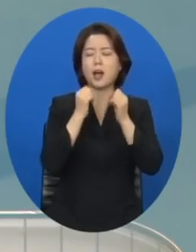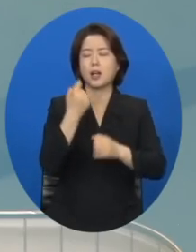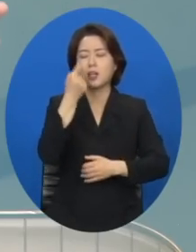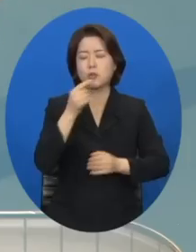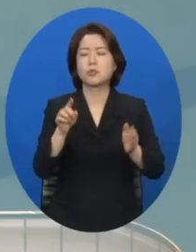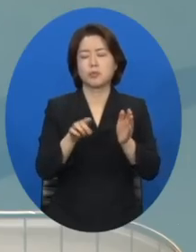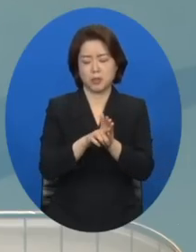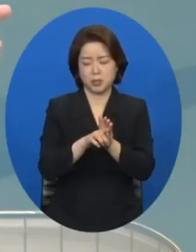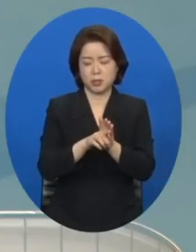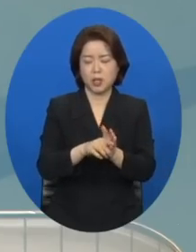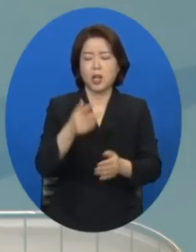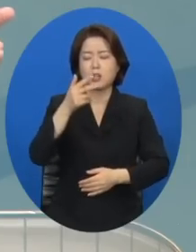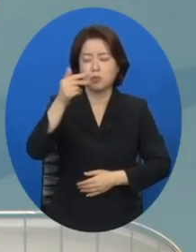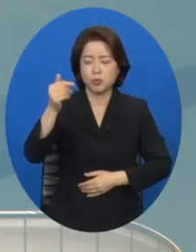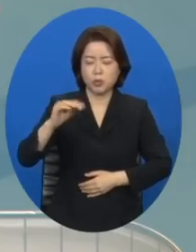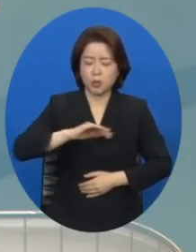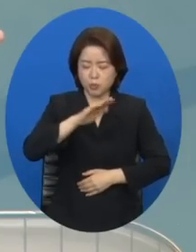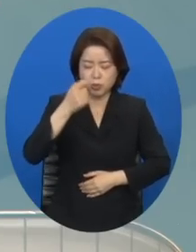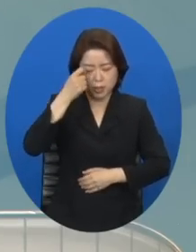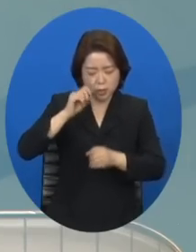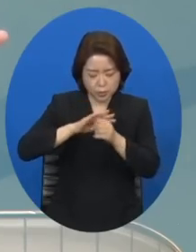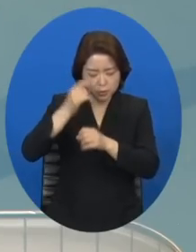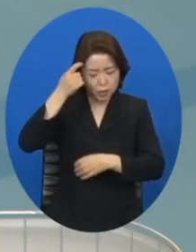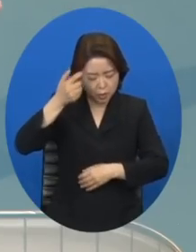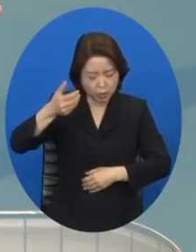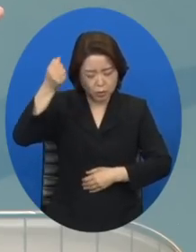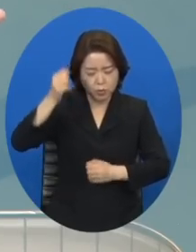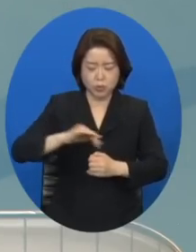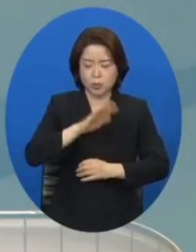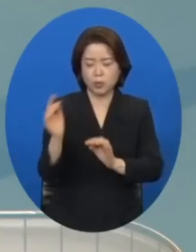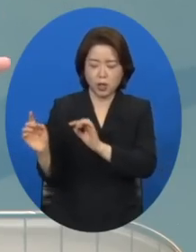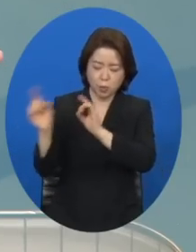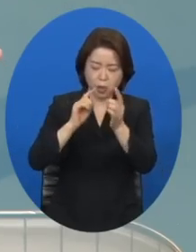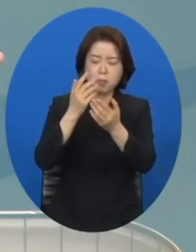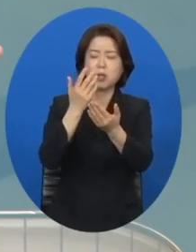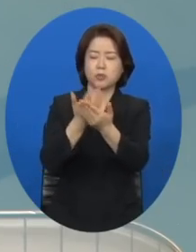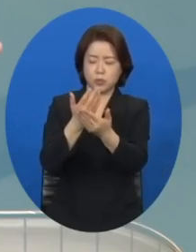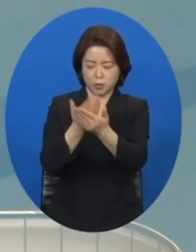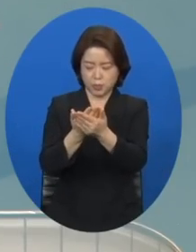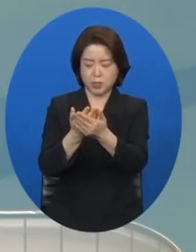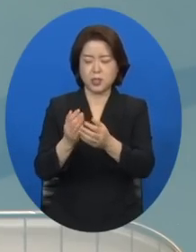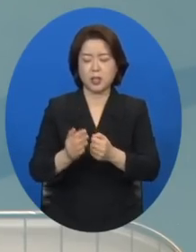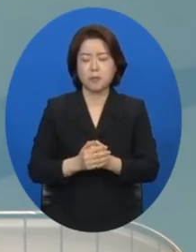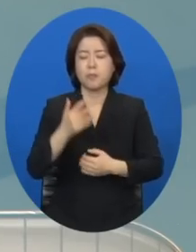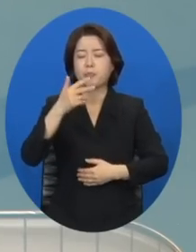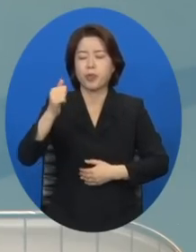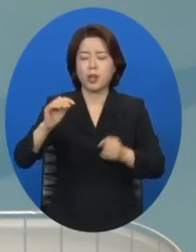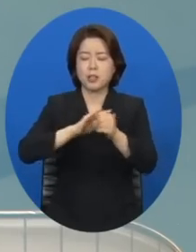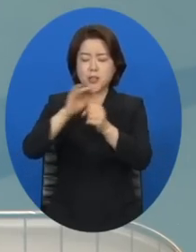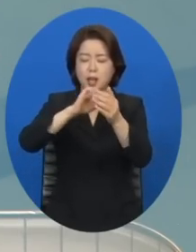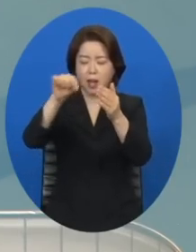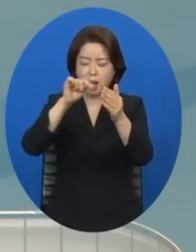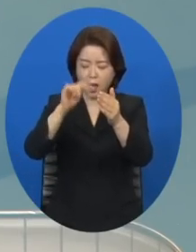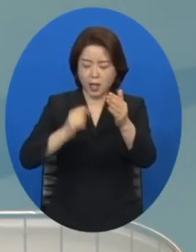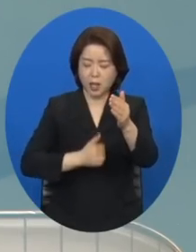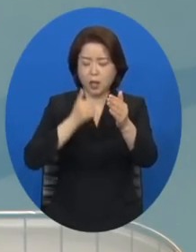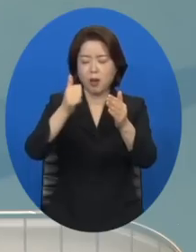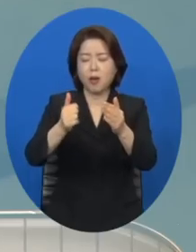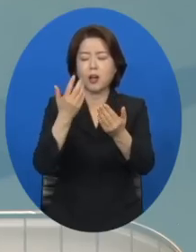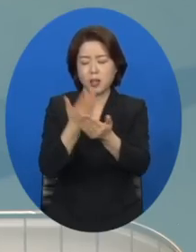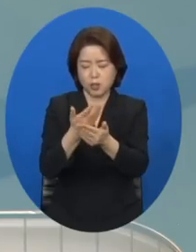줄 믿사오니 주여 우리를 긍휼히 여겨 주시고 우리를 회복시켜 주시옵소서 주의 사랑 안에 거하게